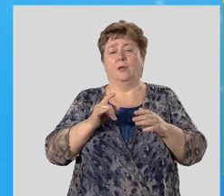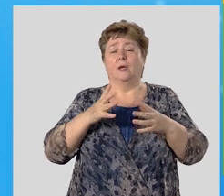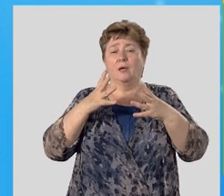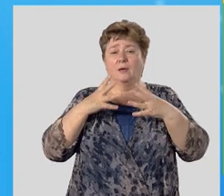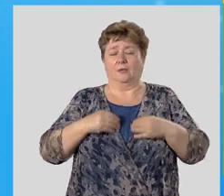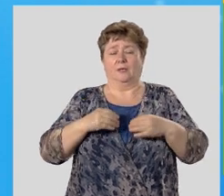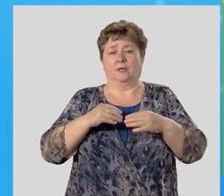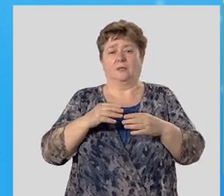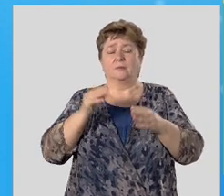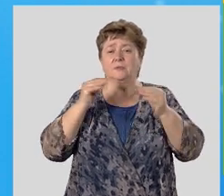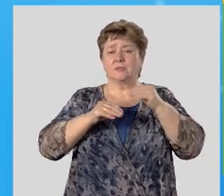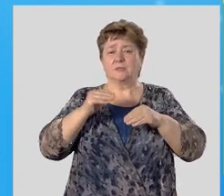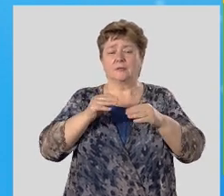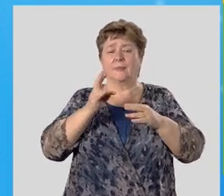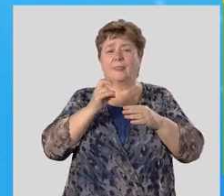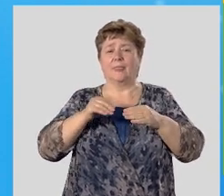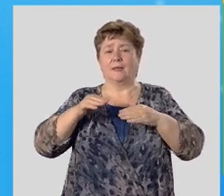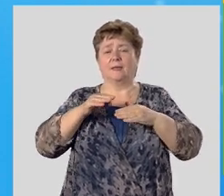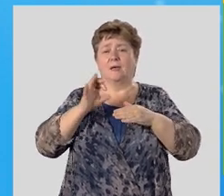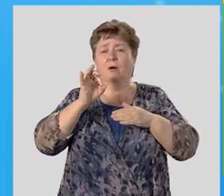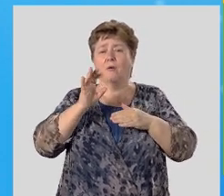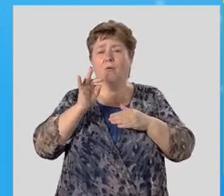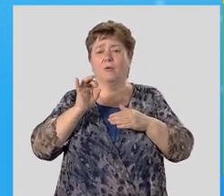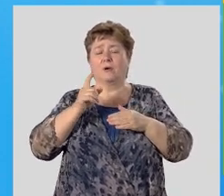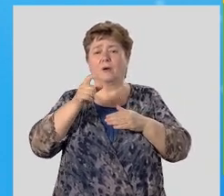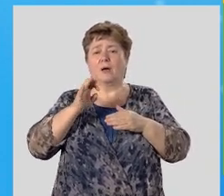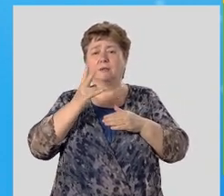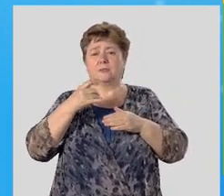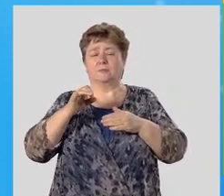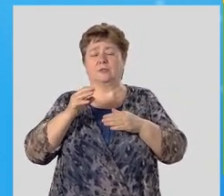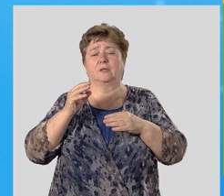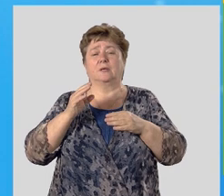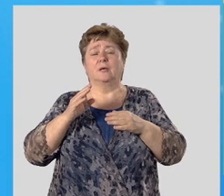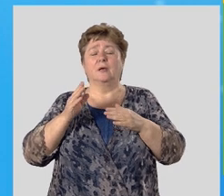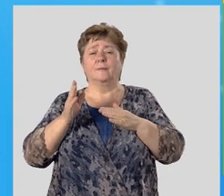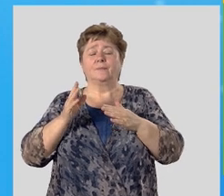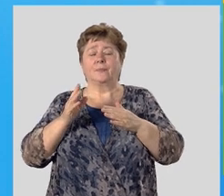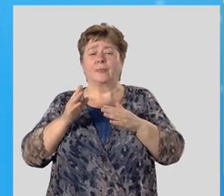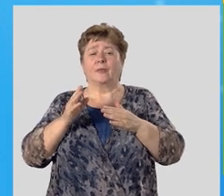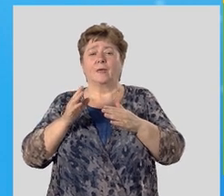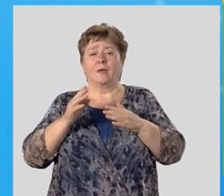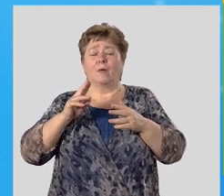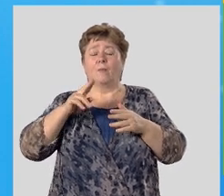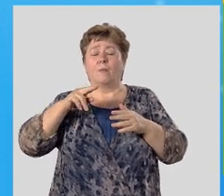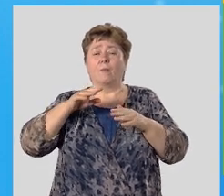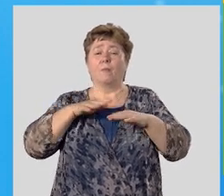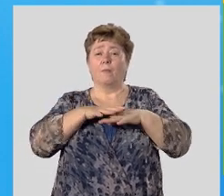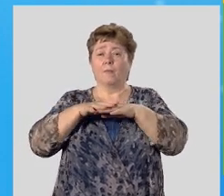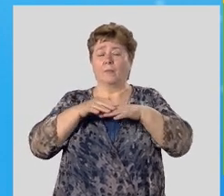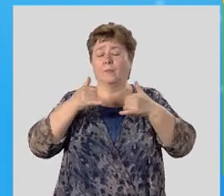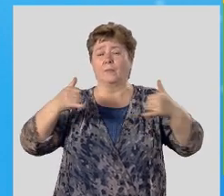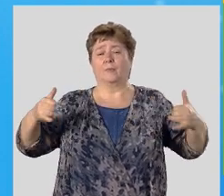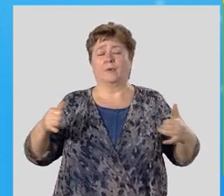очередь, составляют надорганизменные системы. Это популяции, сообщества,